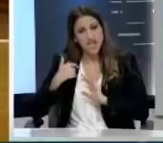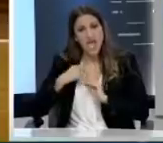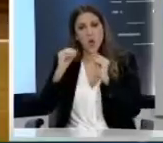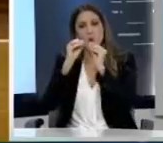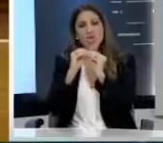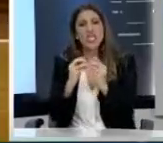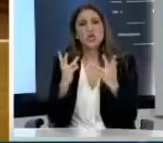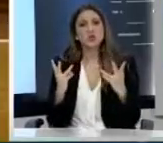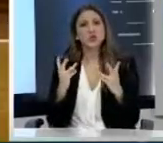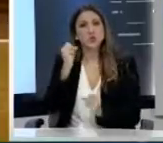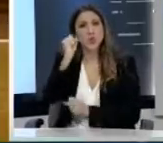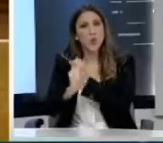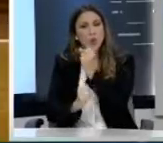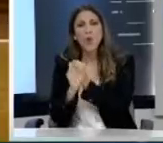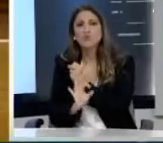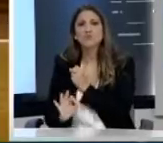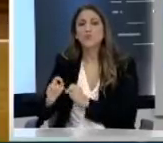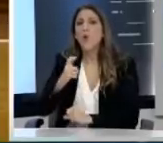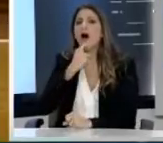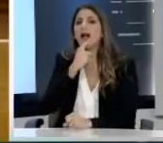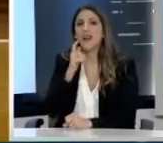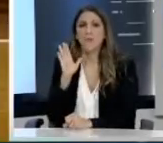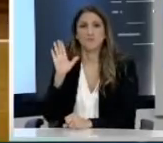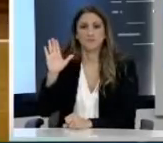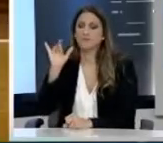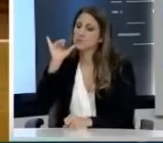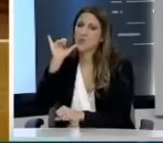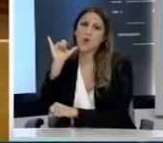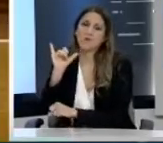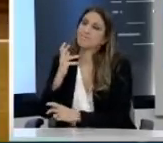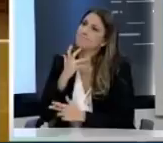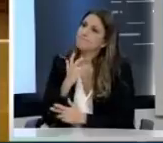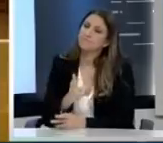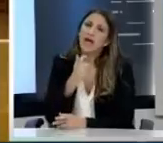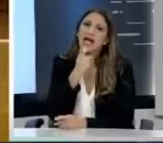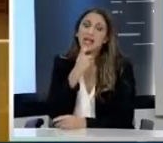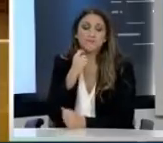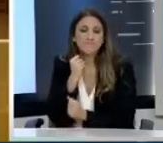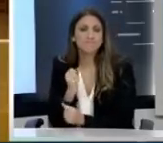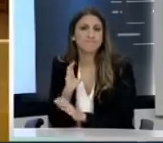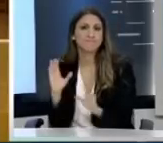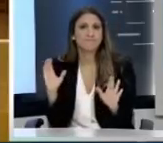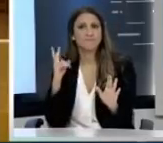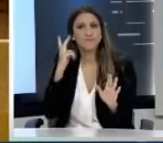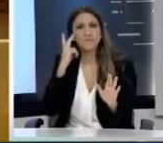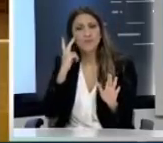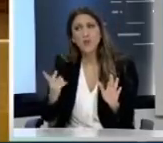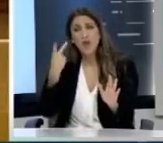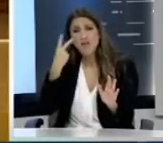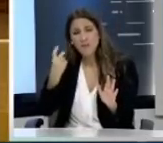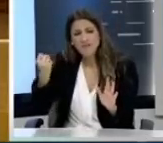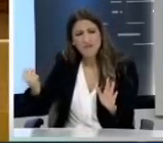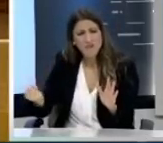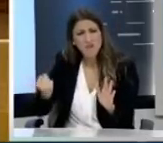28 χρόνια στη Βρετανία. Την αγάπησα αυτή τη χώρα και βλέπω μια χώρα από τον εθνικισμό να